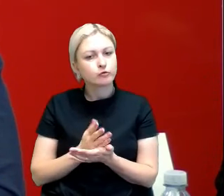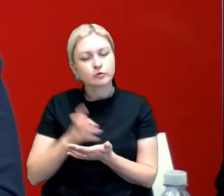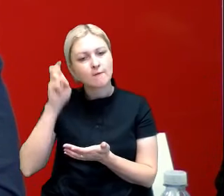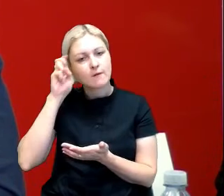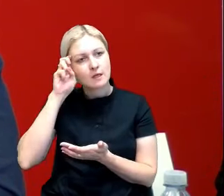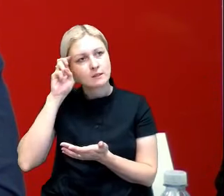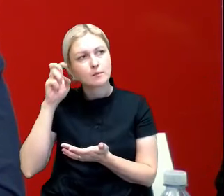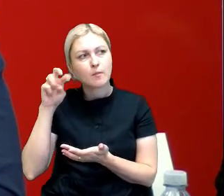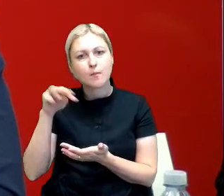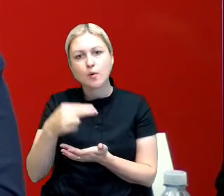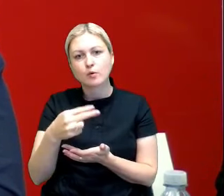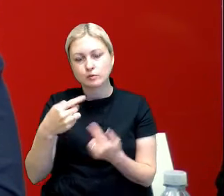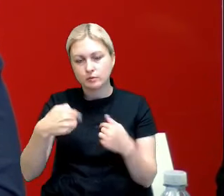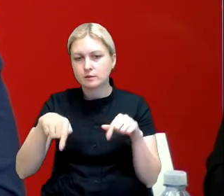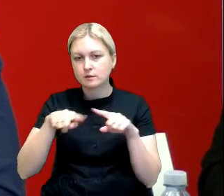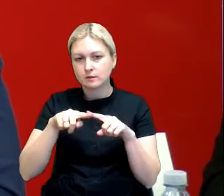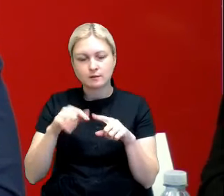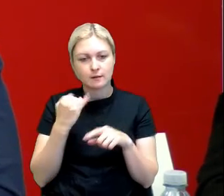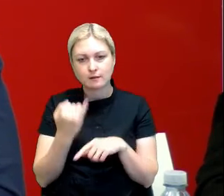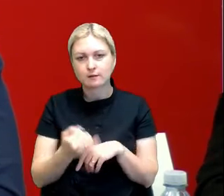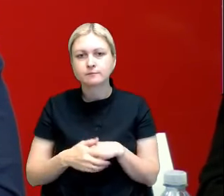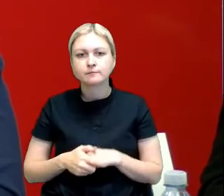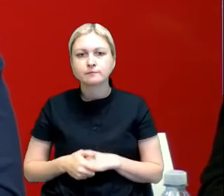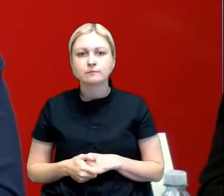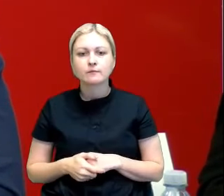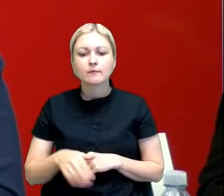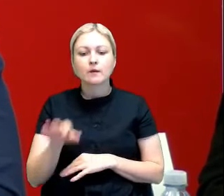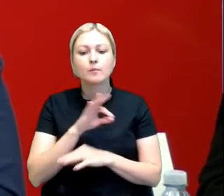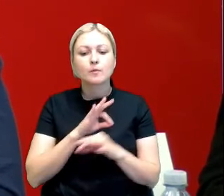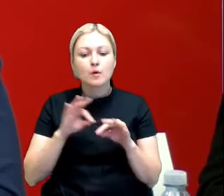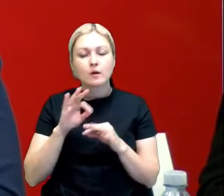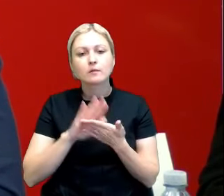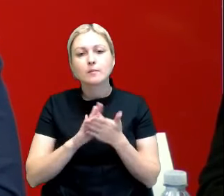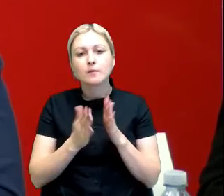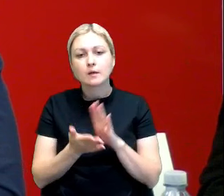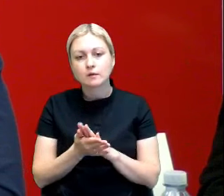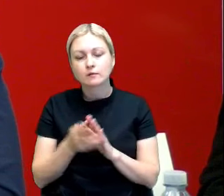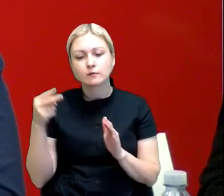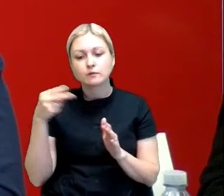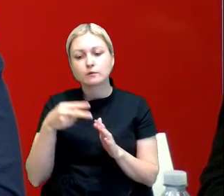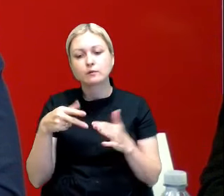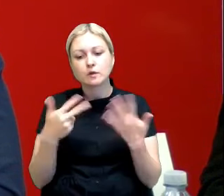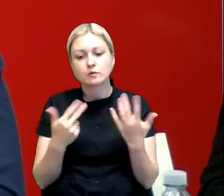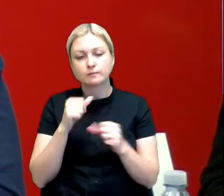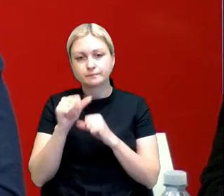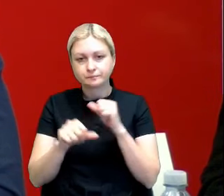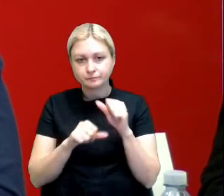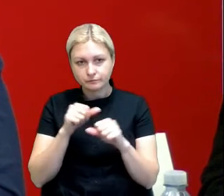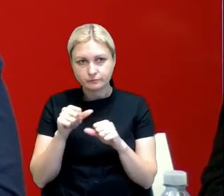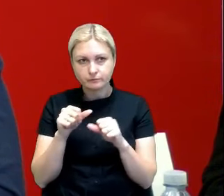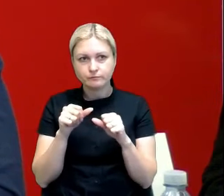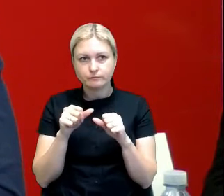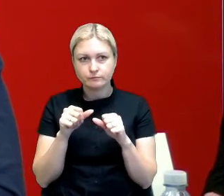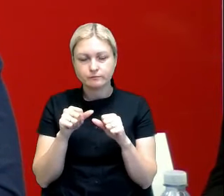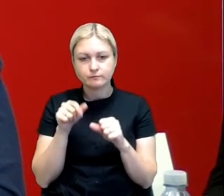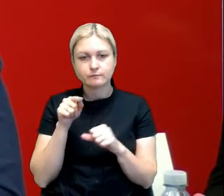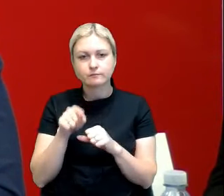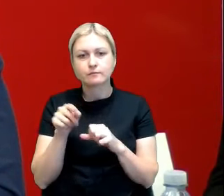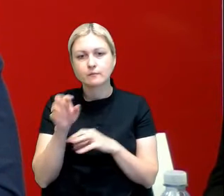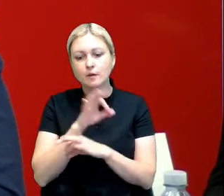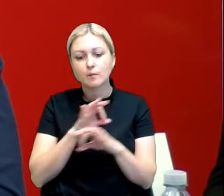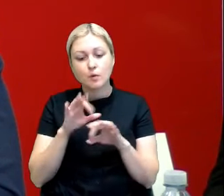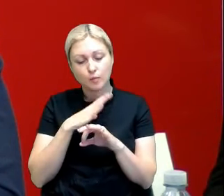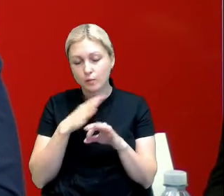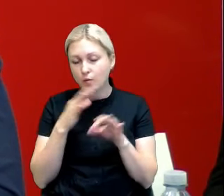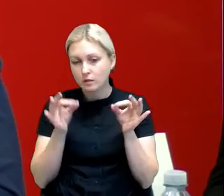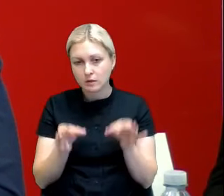šioje srityje manau kad projektas parengtas dar 2008 metų eigoje jisai buvo teisingas